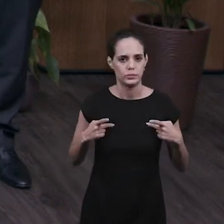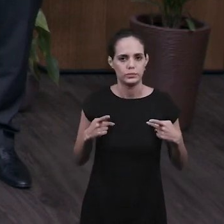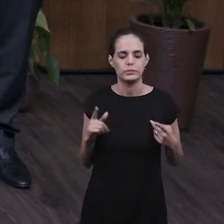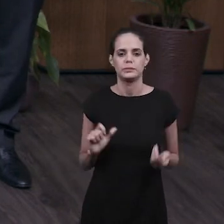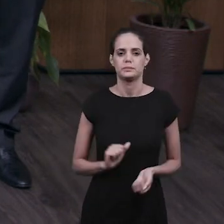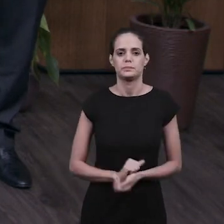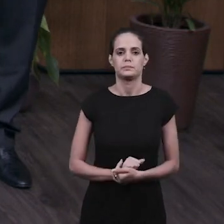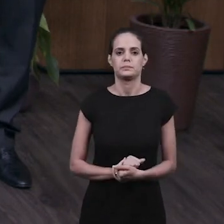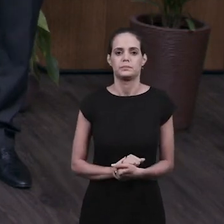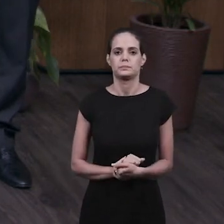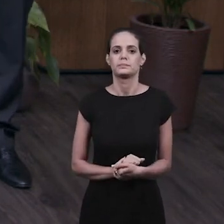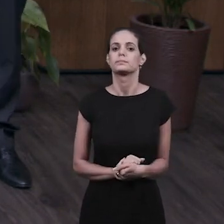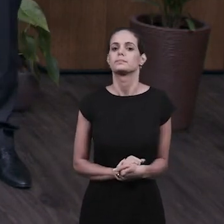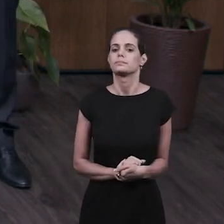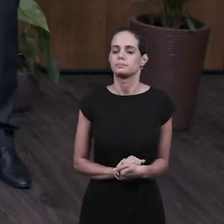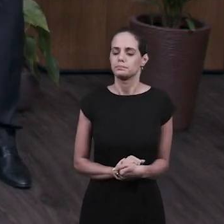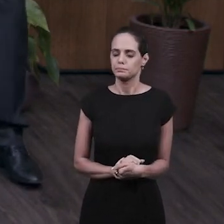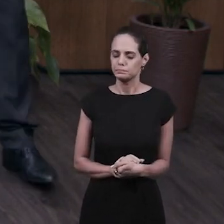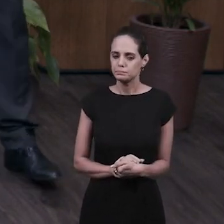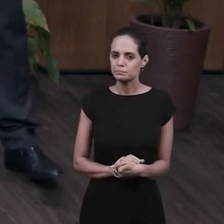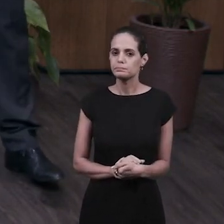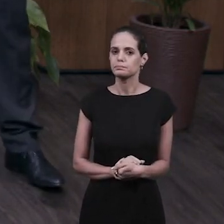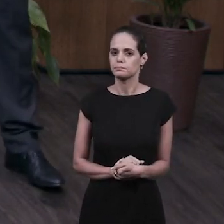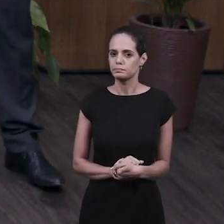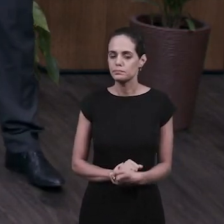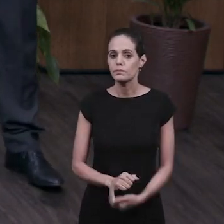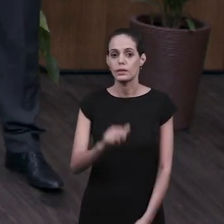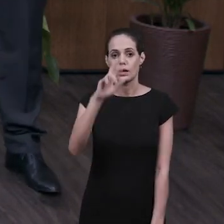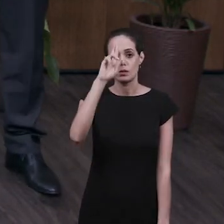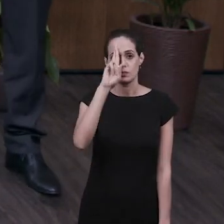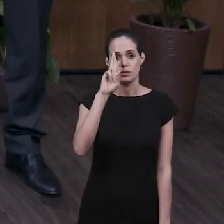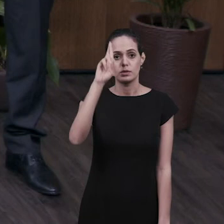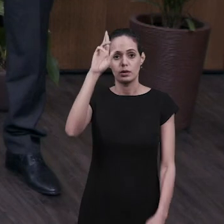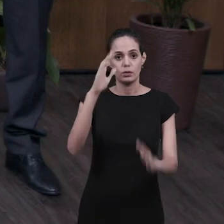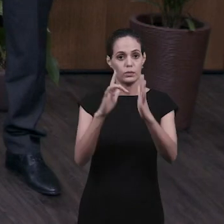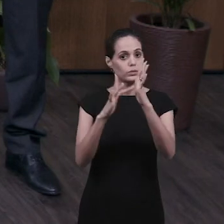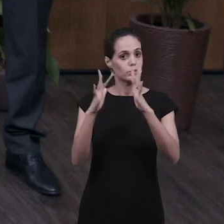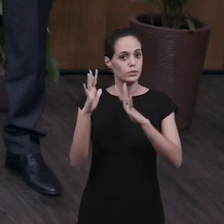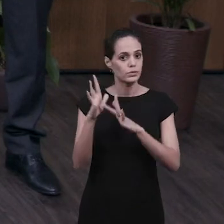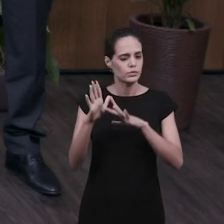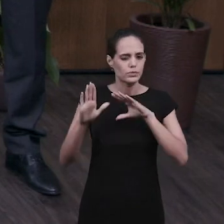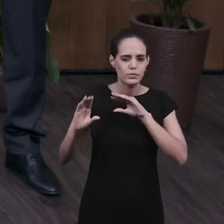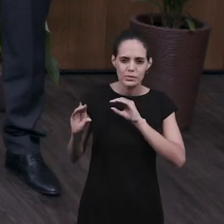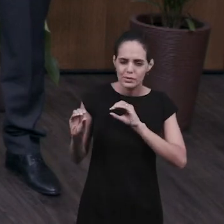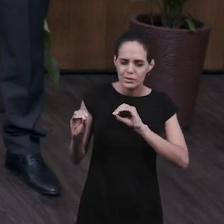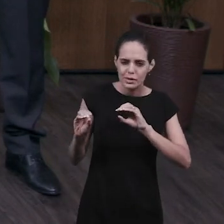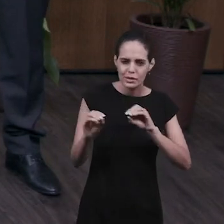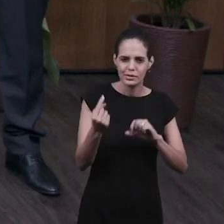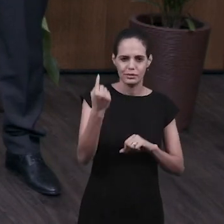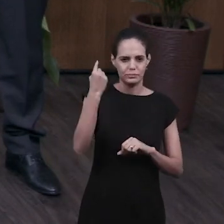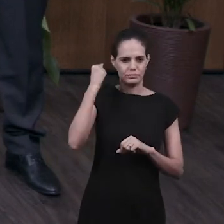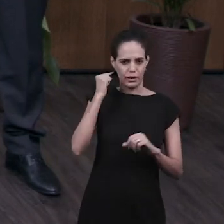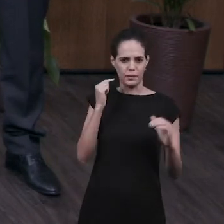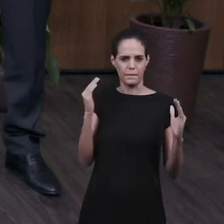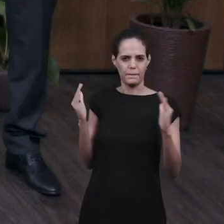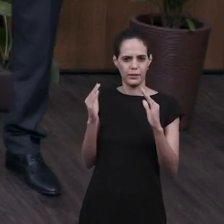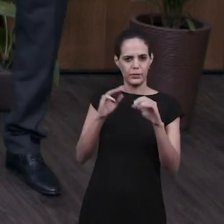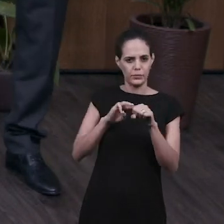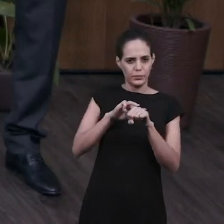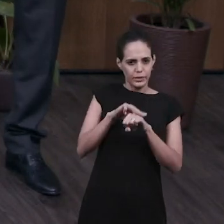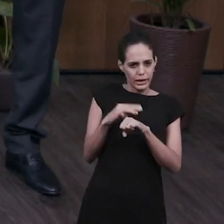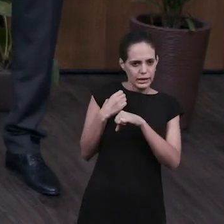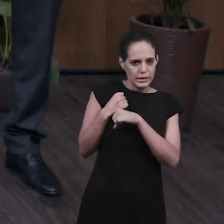la vie éternelle, au salut de l'homme. Le Seigneur Jésus, dans les messages et les enseignements qu'il nous a